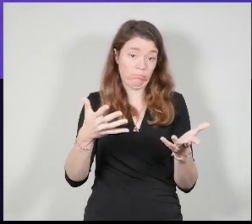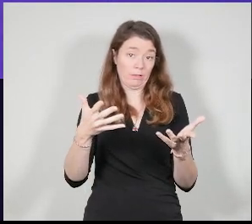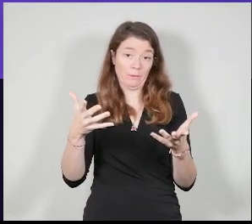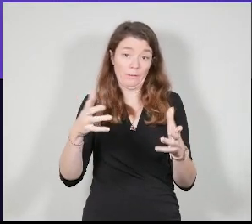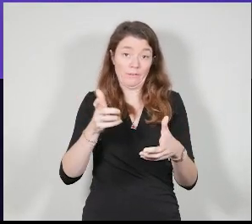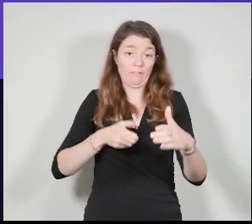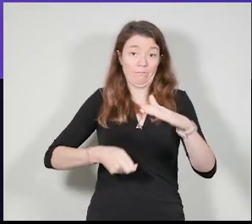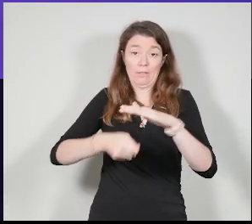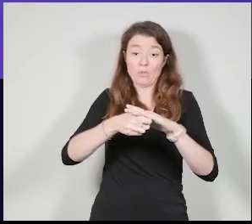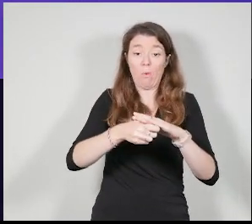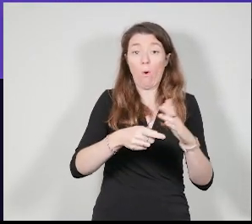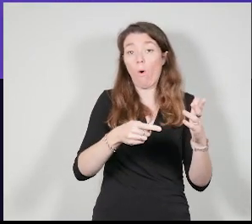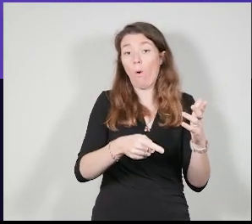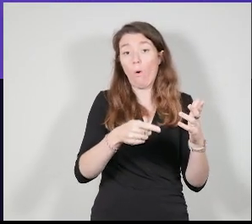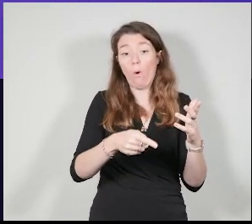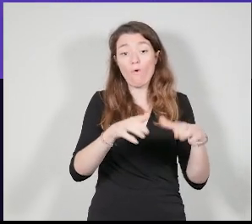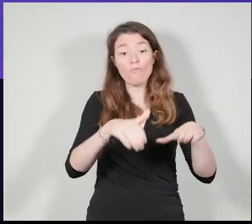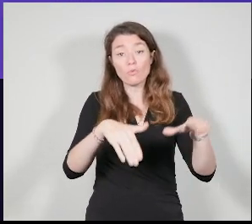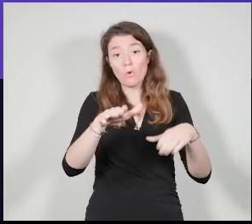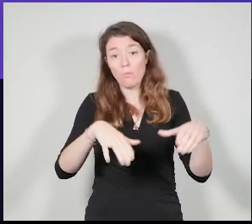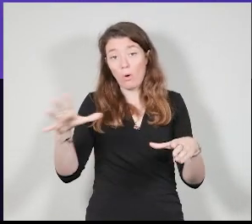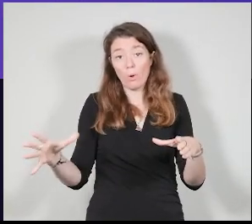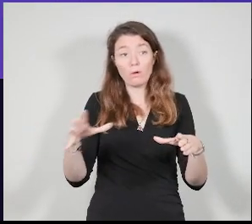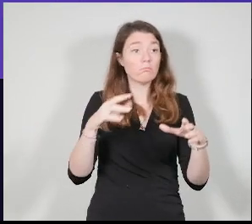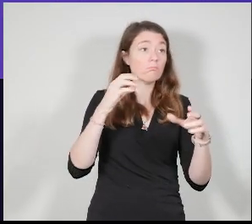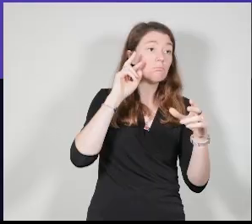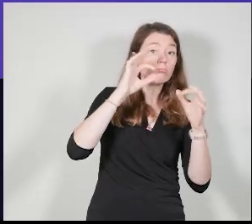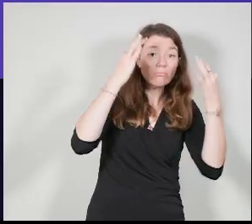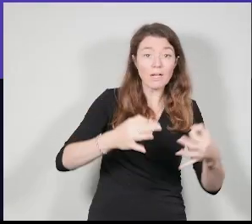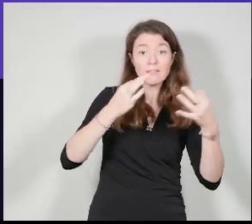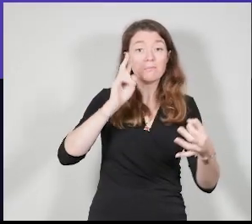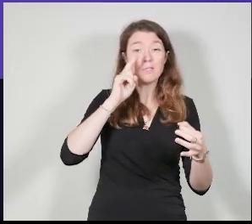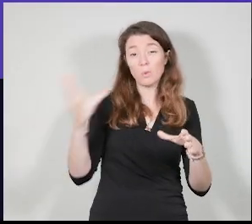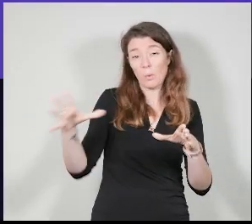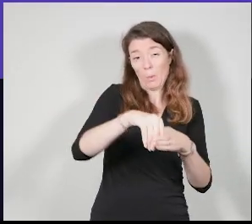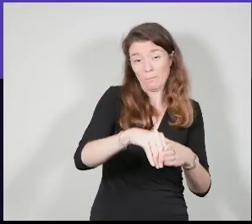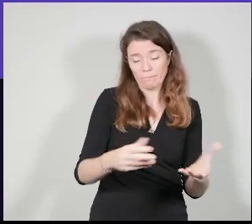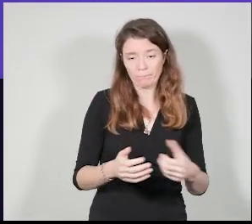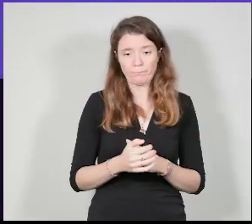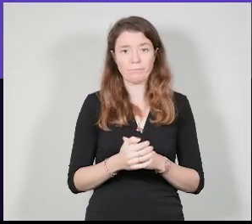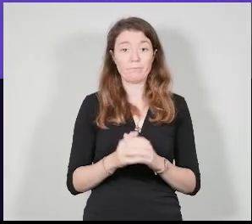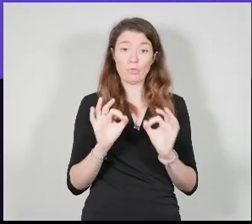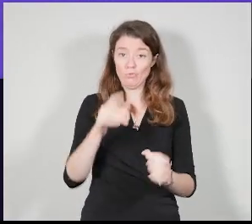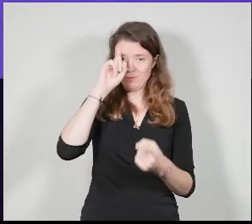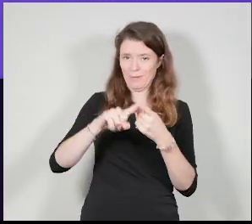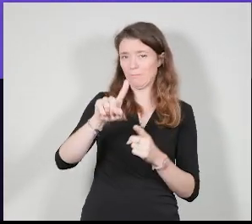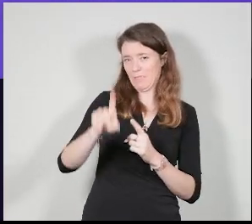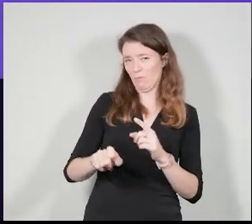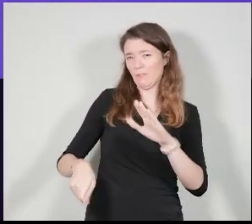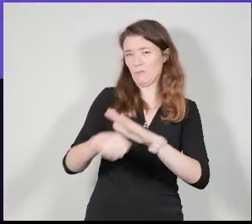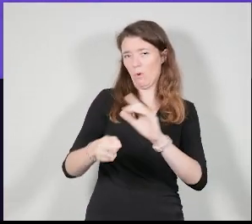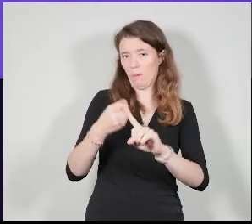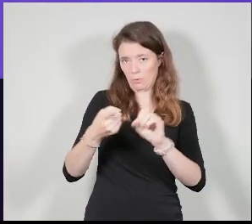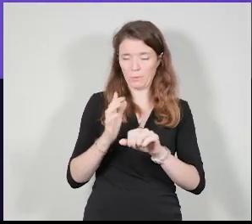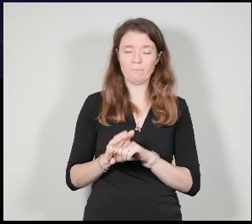le financement du fonctionnement usuel de ces services. Donc, on a une question de financement. On